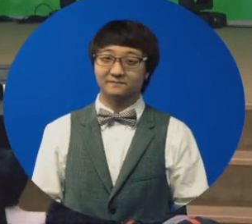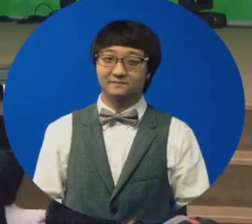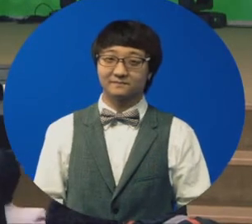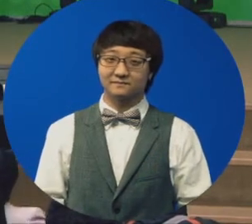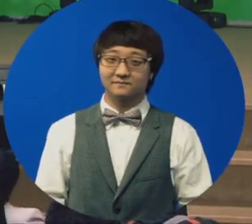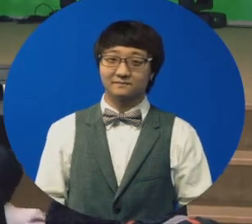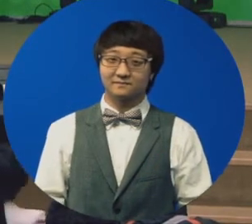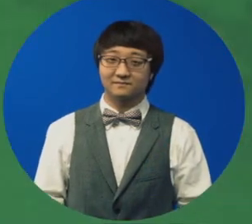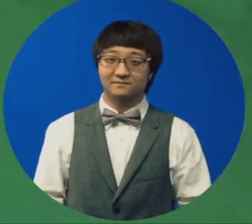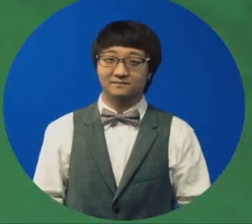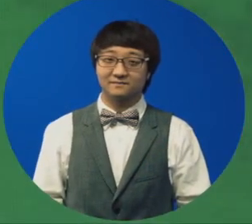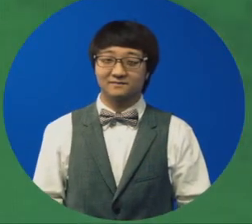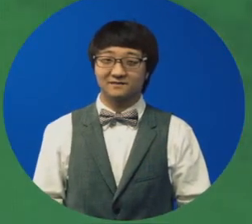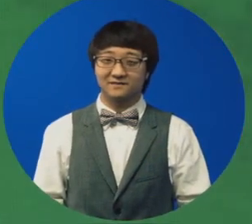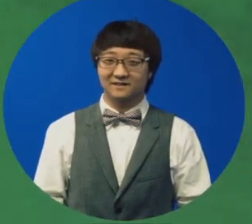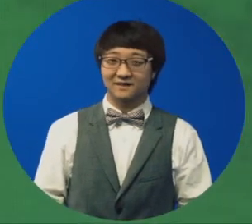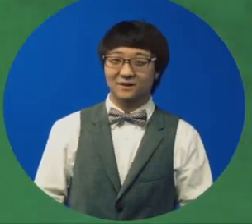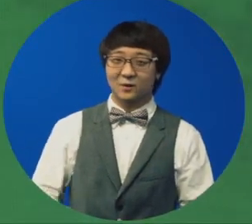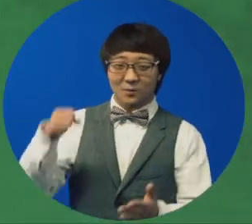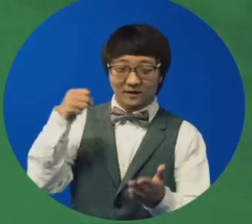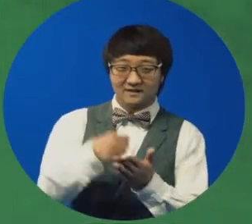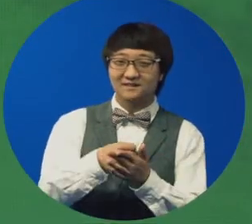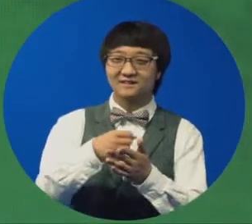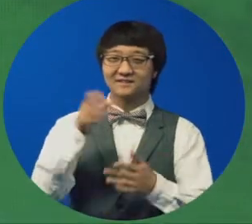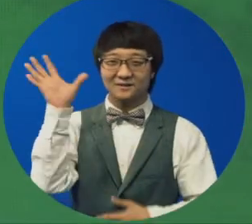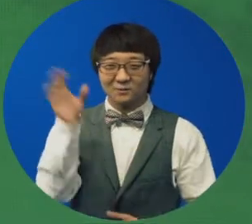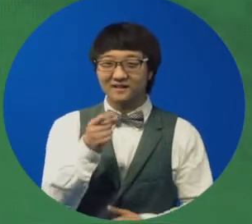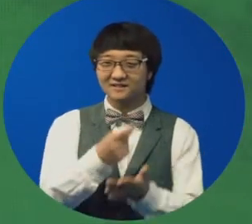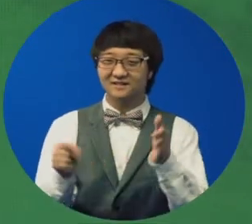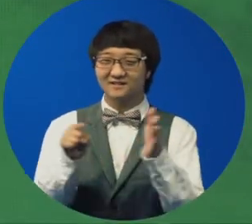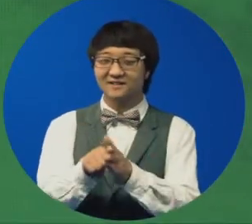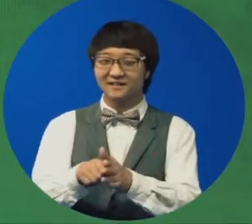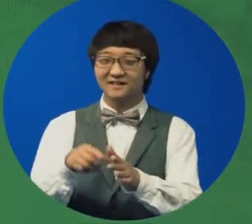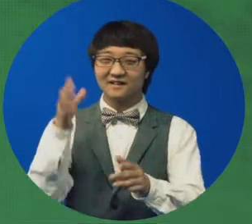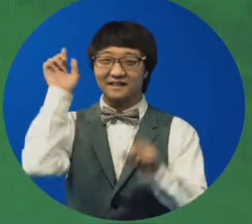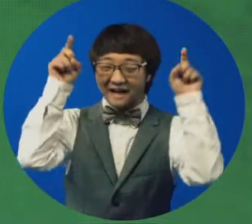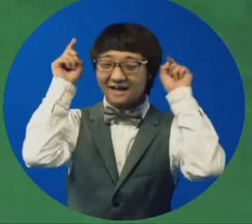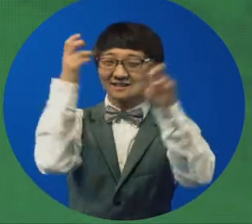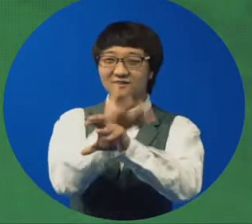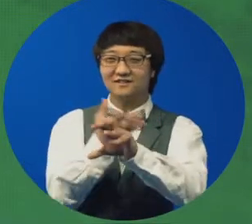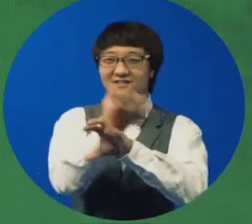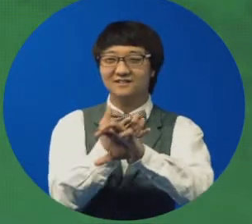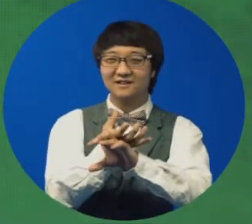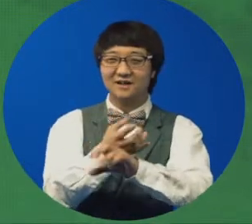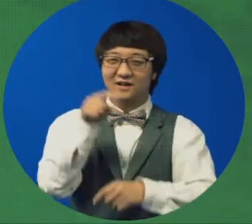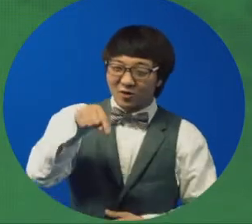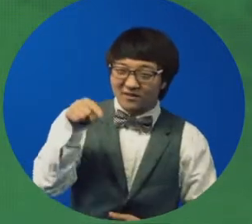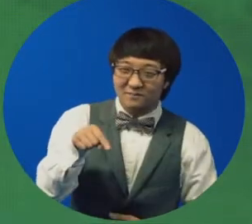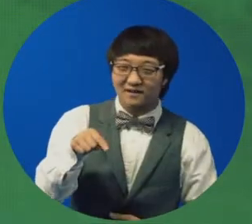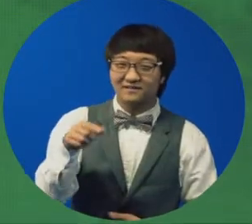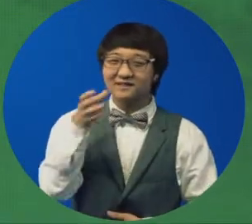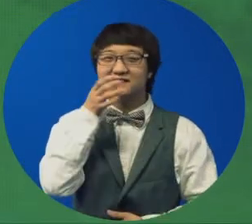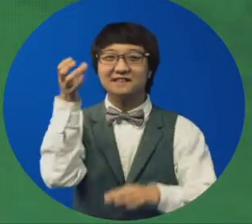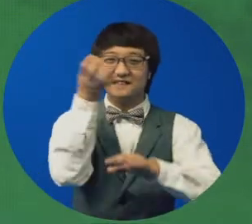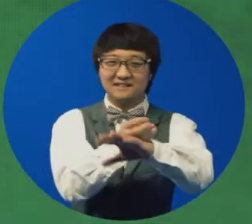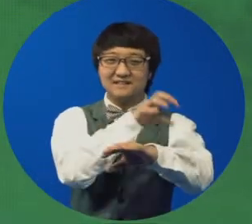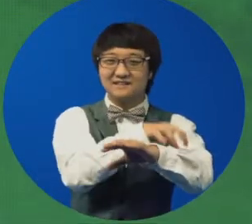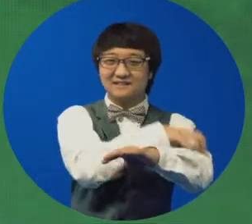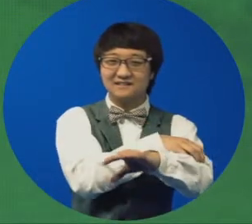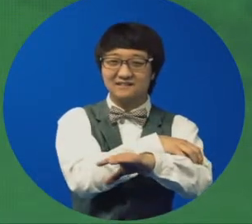기드온이 의심이 생겨서 그가 확신을 가지기 위해서 양털을 놓을 테니까 여기만 이슬이 내리게 해주세요. 그런